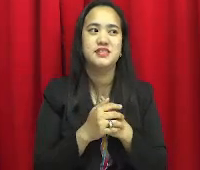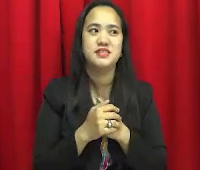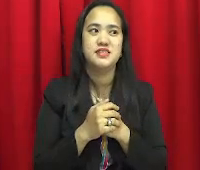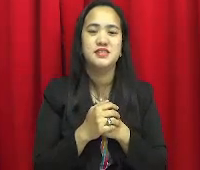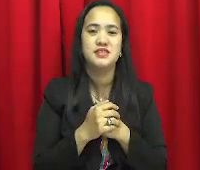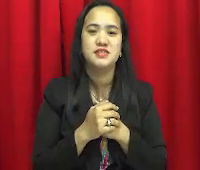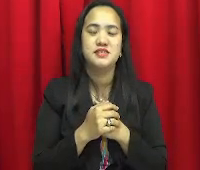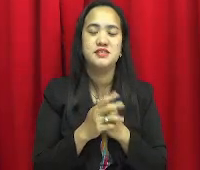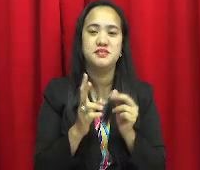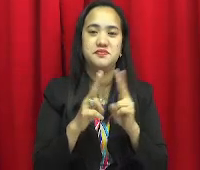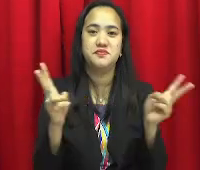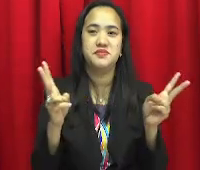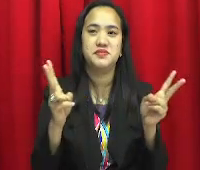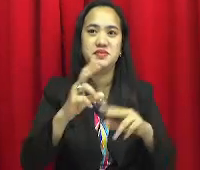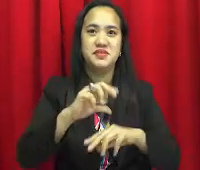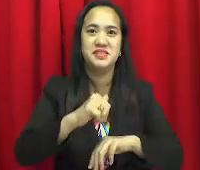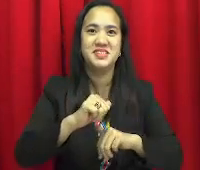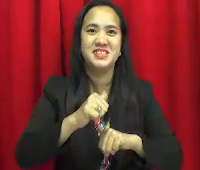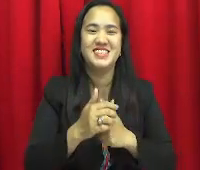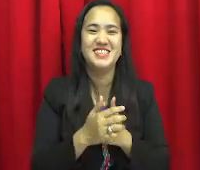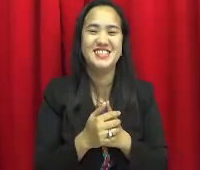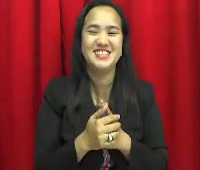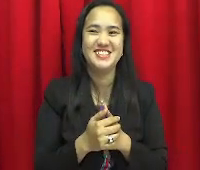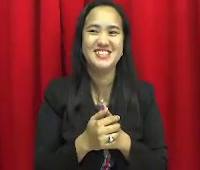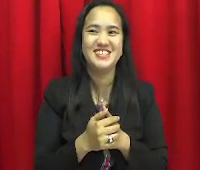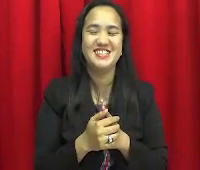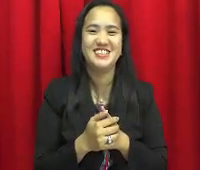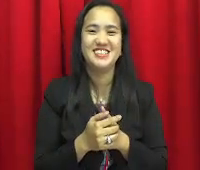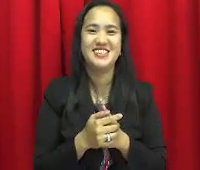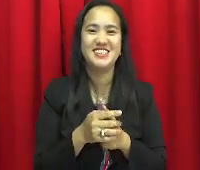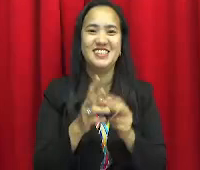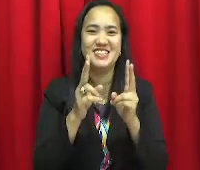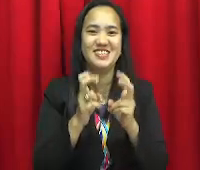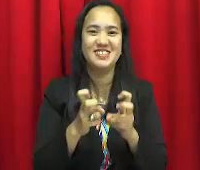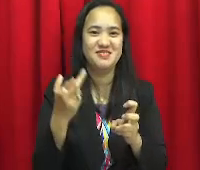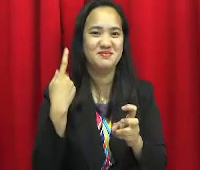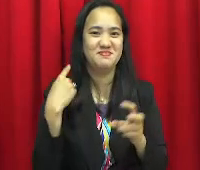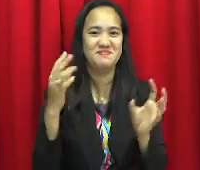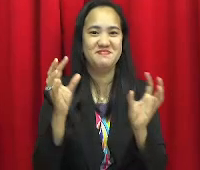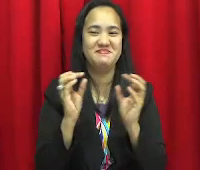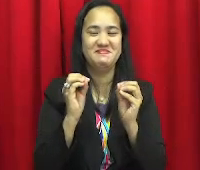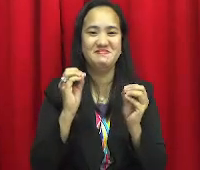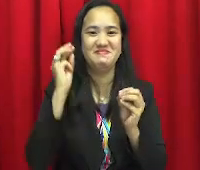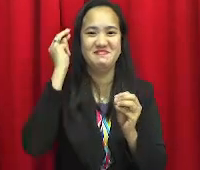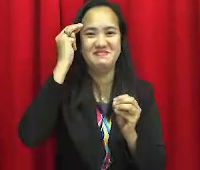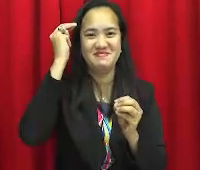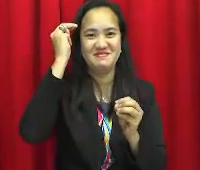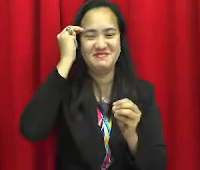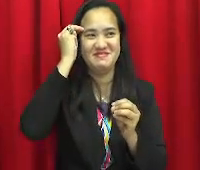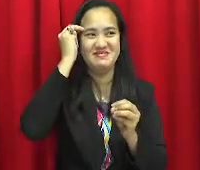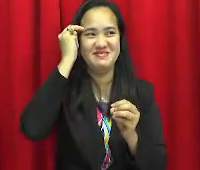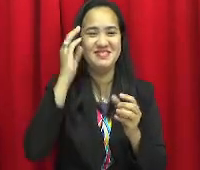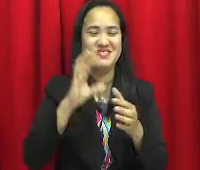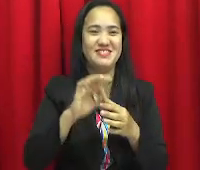akin. Very proud siya kahit wala siyang bahagi doon sa katalinuhan ng anak niya. You know?